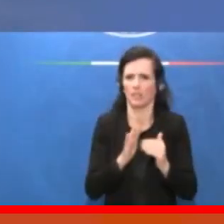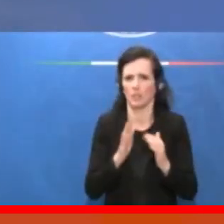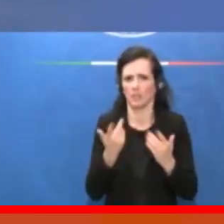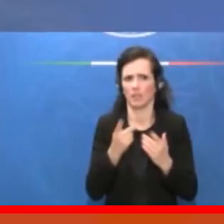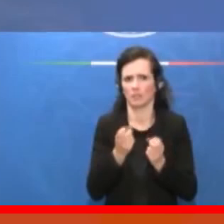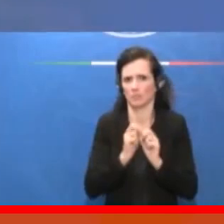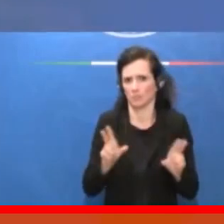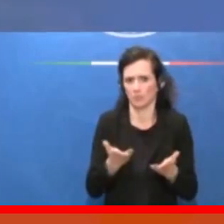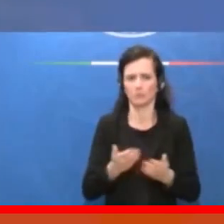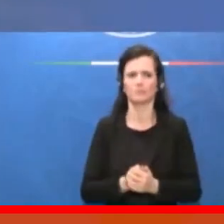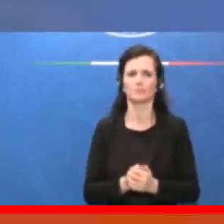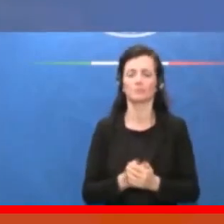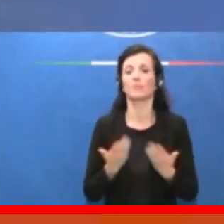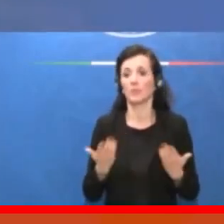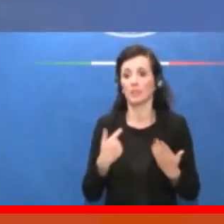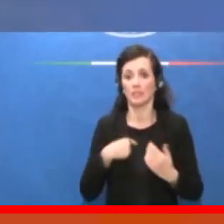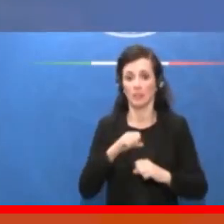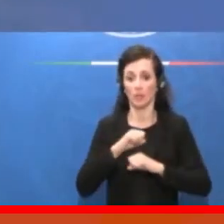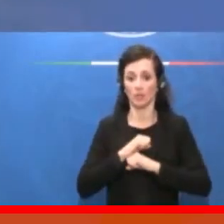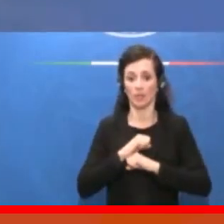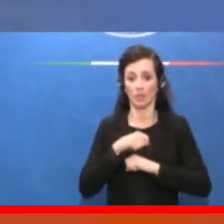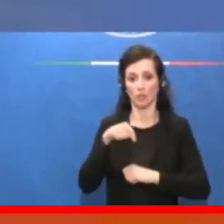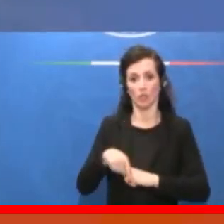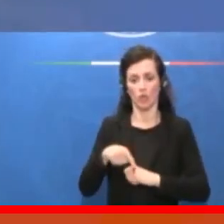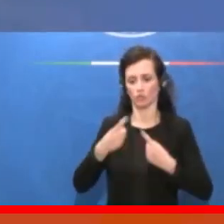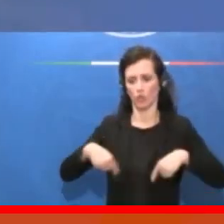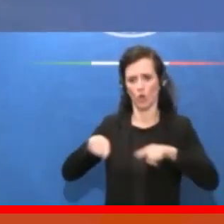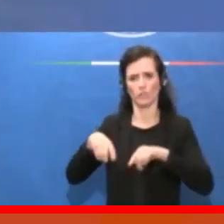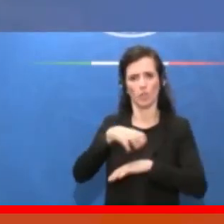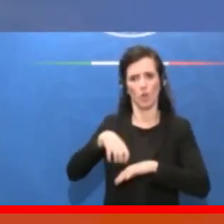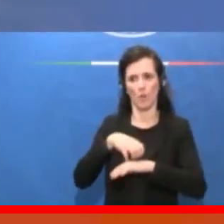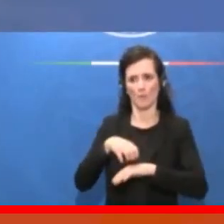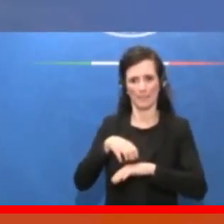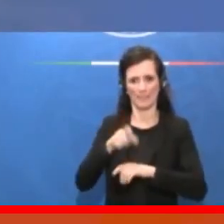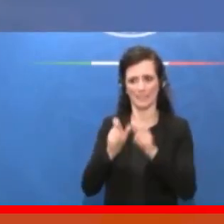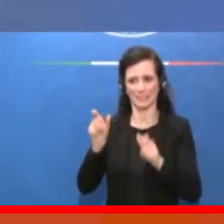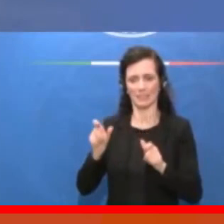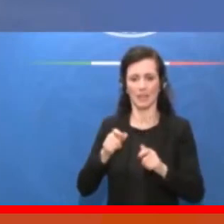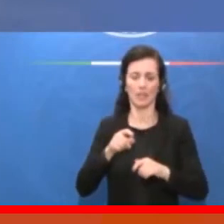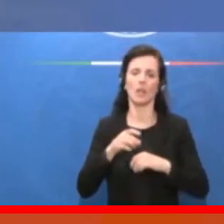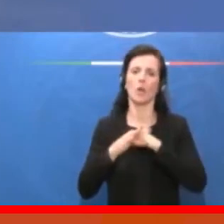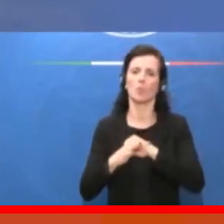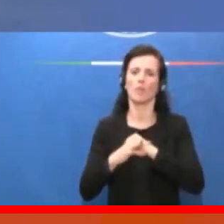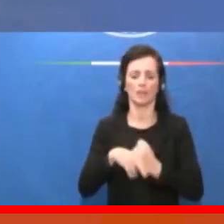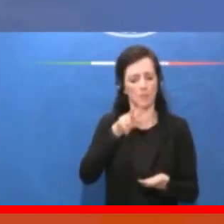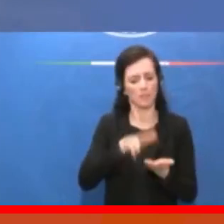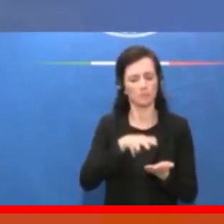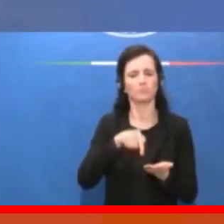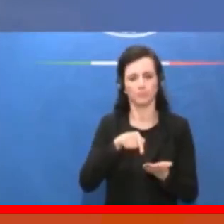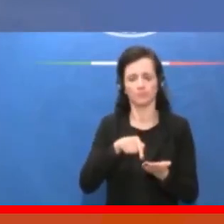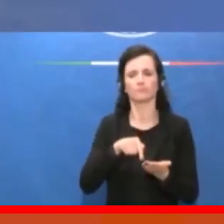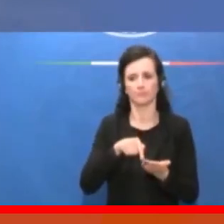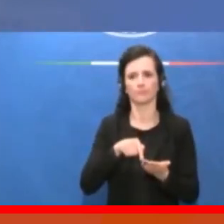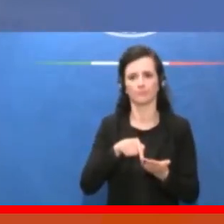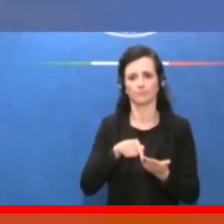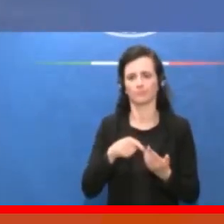che i provvedimenti approvati oggi in Consiglio dei Ministri riconoscano che questo ormai è uno stato a